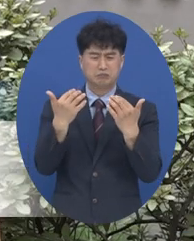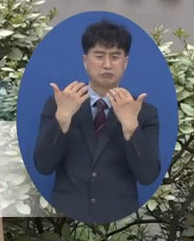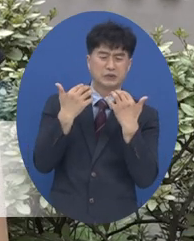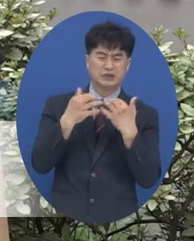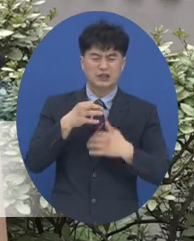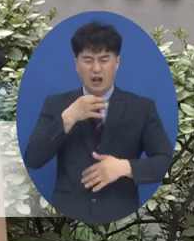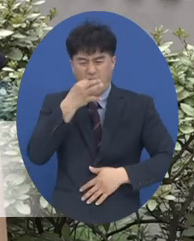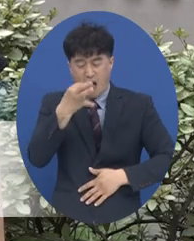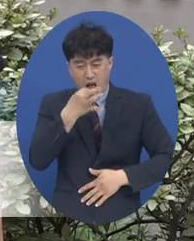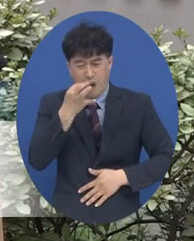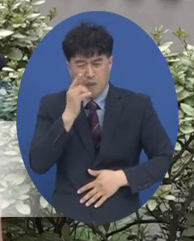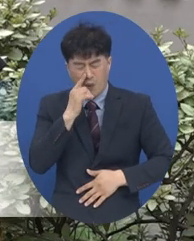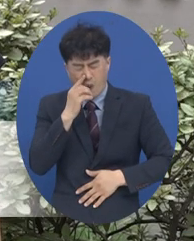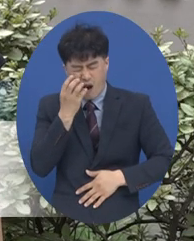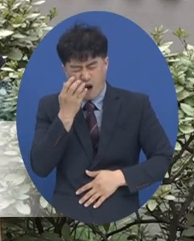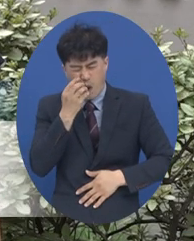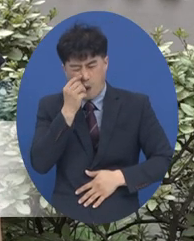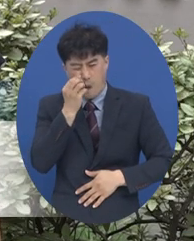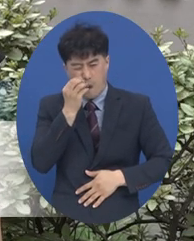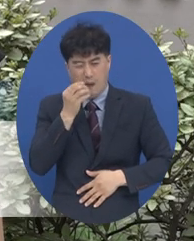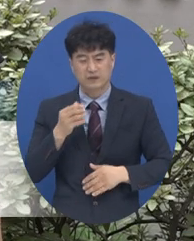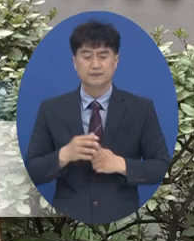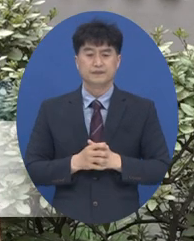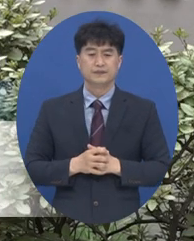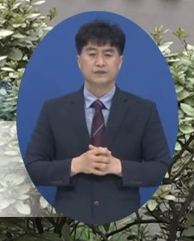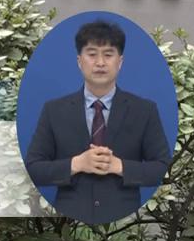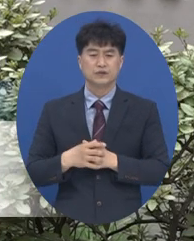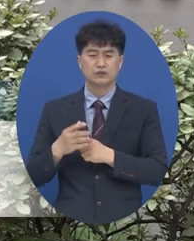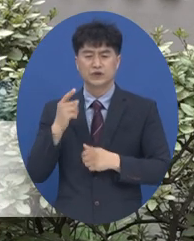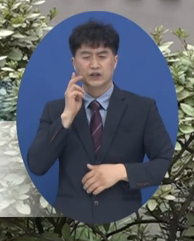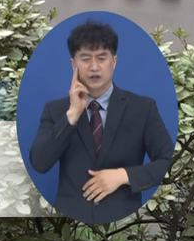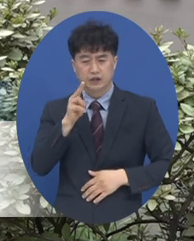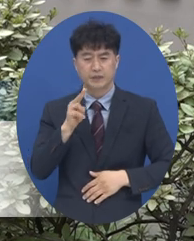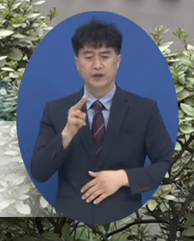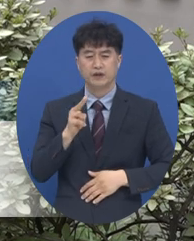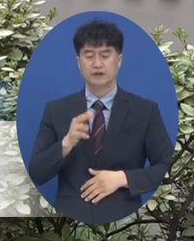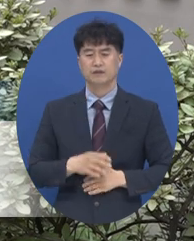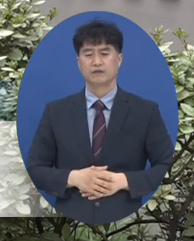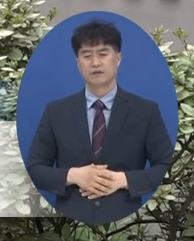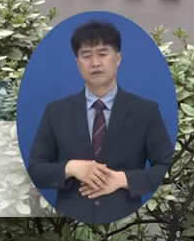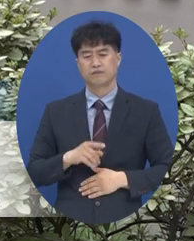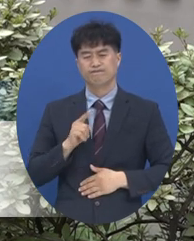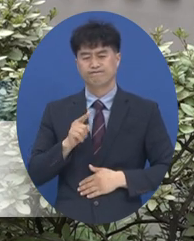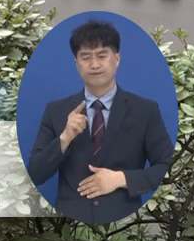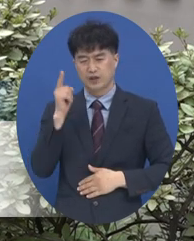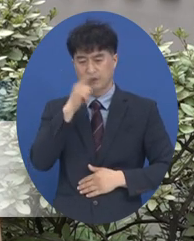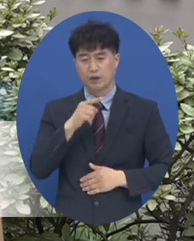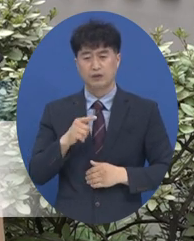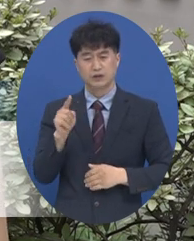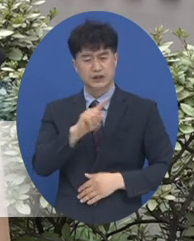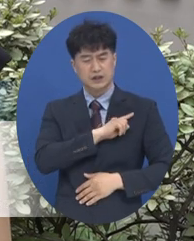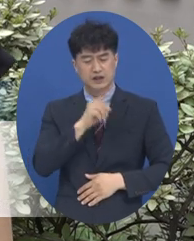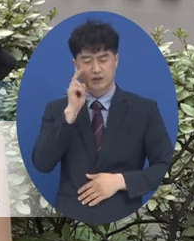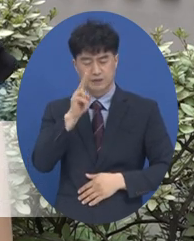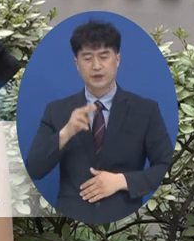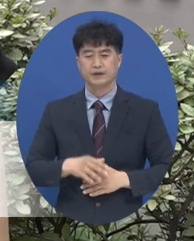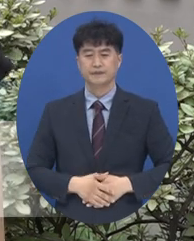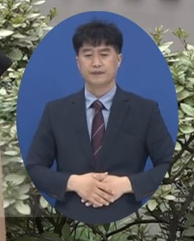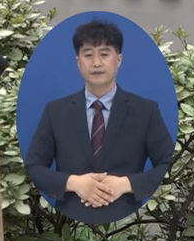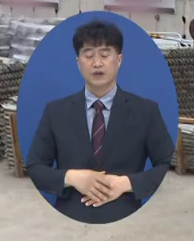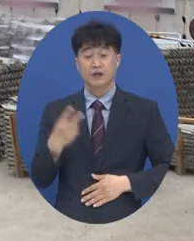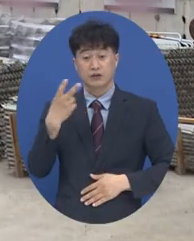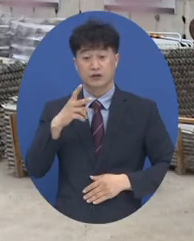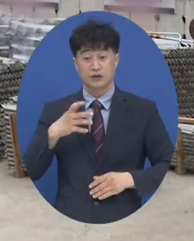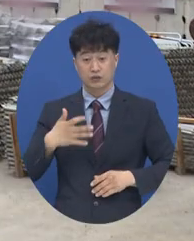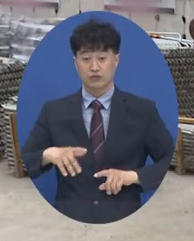많이 들어오니까 좀 재채기라던가 뭐 코가 간지럽다거나 이런 게 너무 심해서 좀 그랬던 것 같아요. 그게 제일